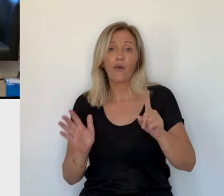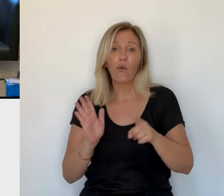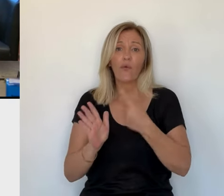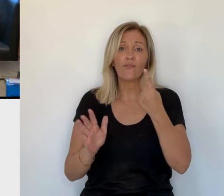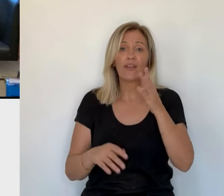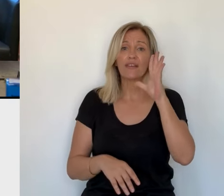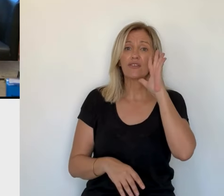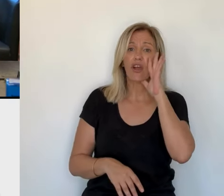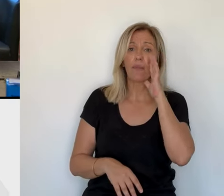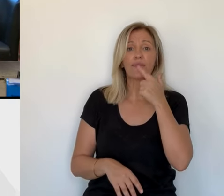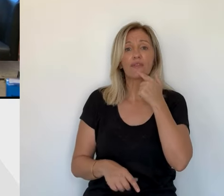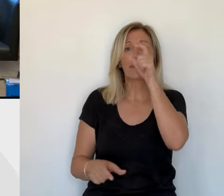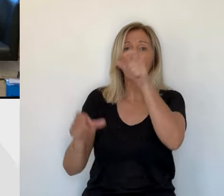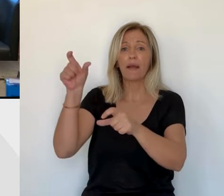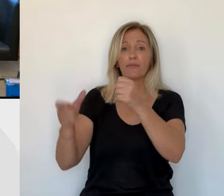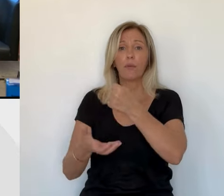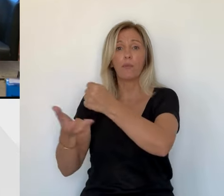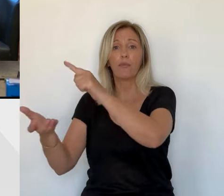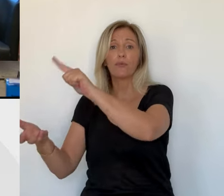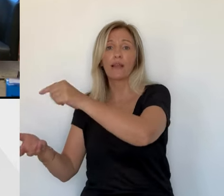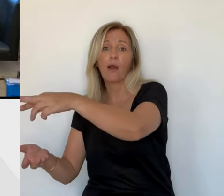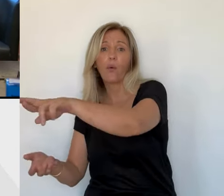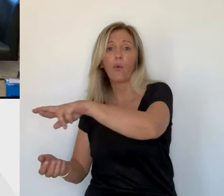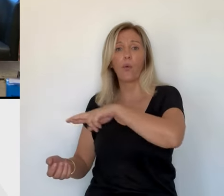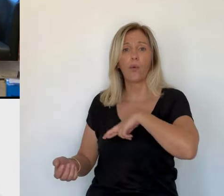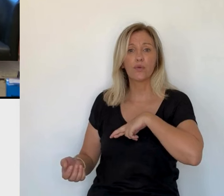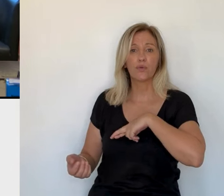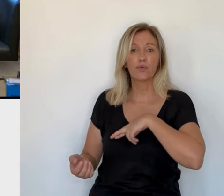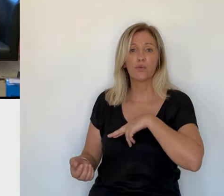des œuvres, ça peut monter entre 30 et 40%. Il y a